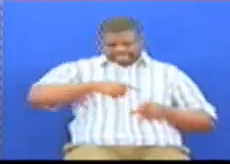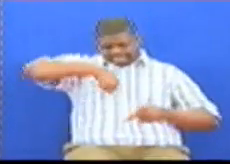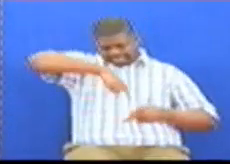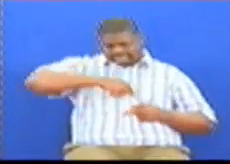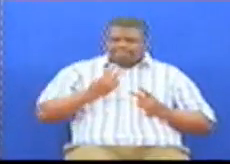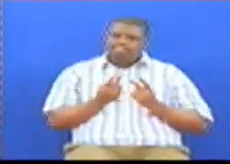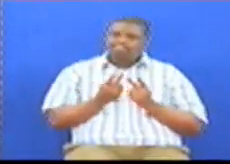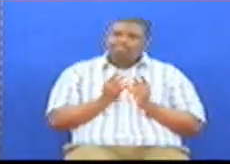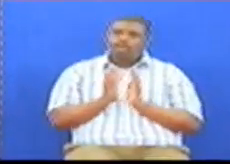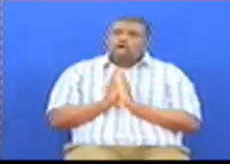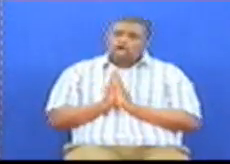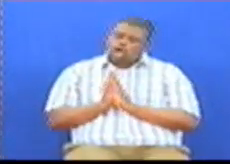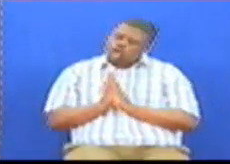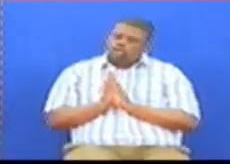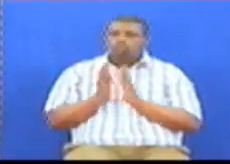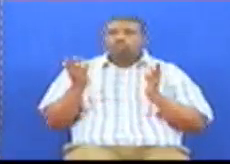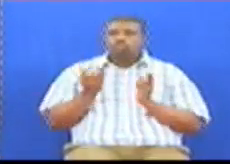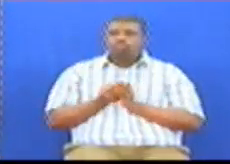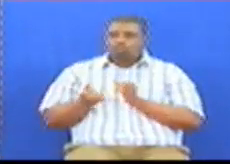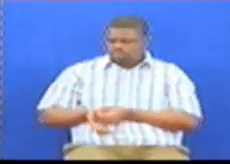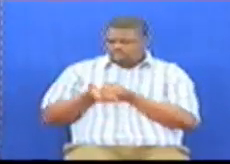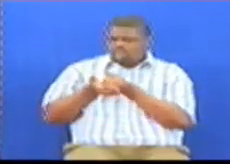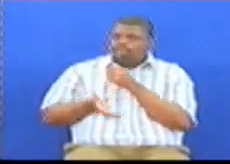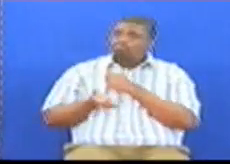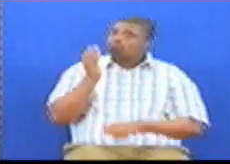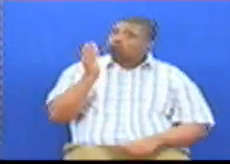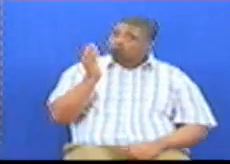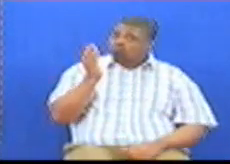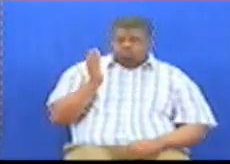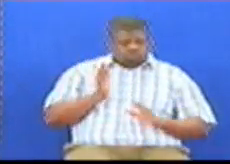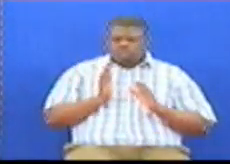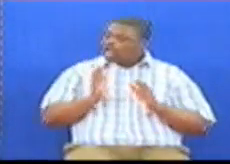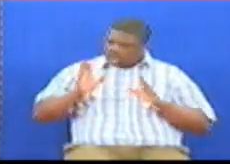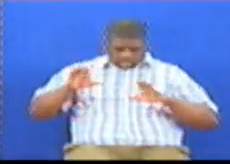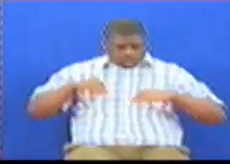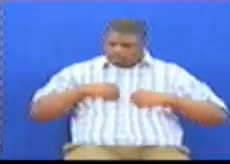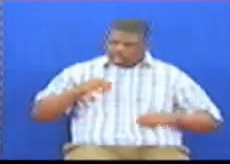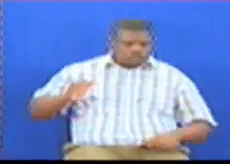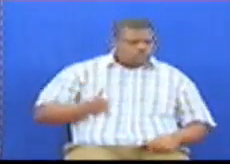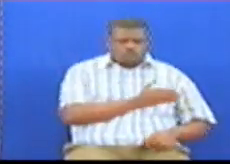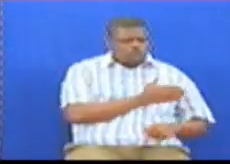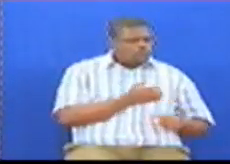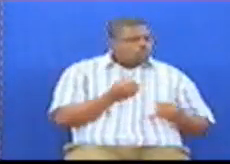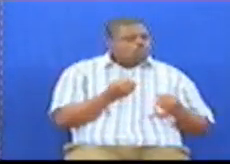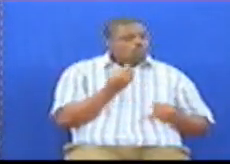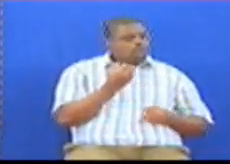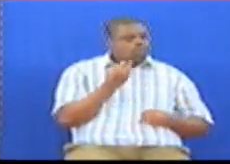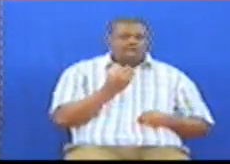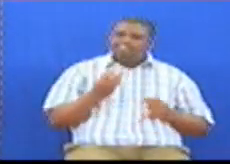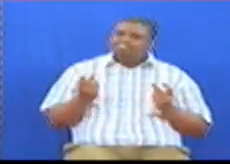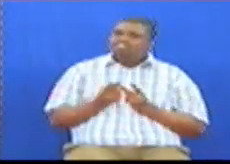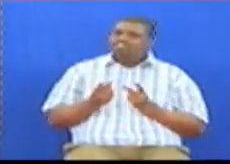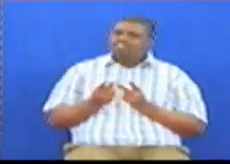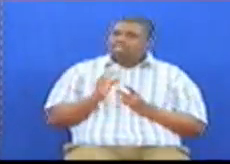maombi ya jumla kusaidia. Mungu anakisha muomba, anakubali kuliondoa kitu kinachoitwa ugonjwa. Niombe, lakini pia tuchukue